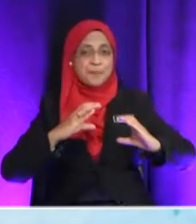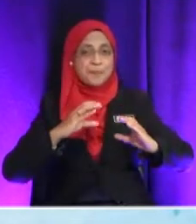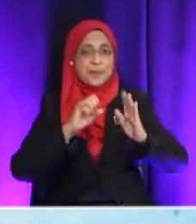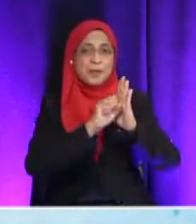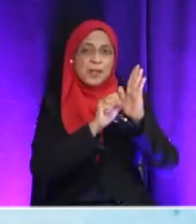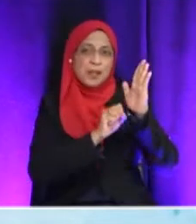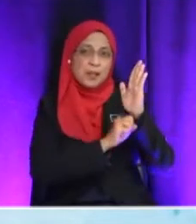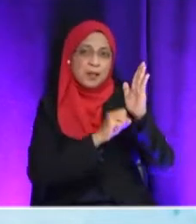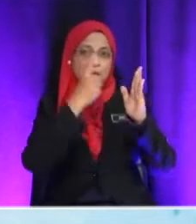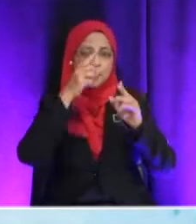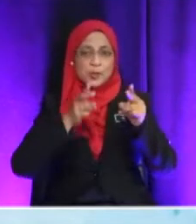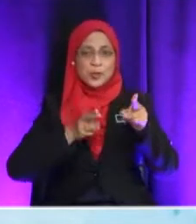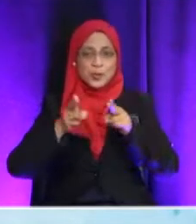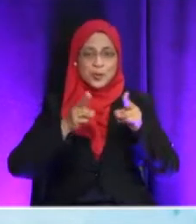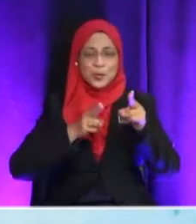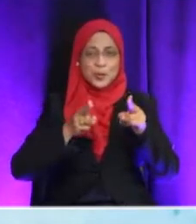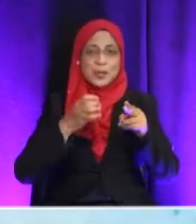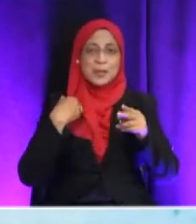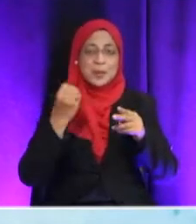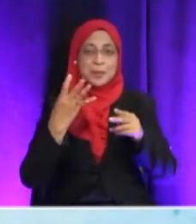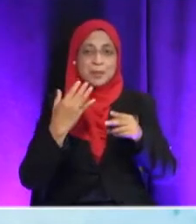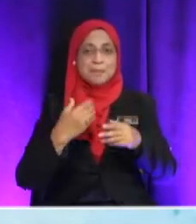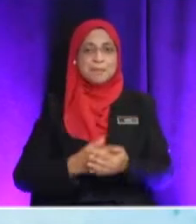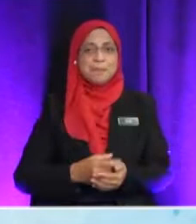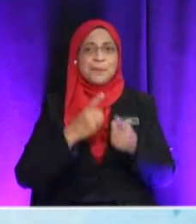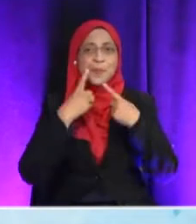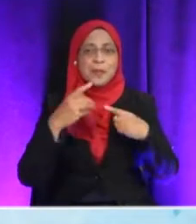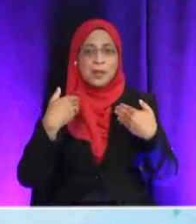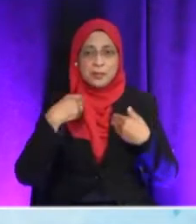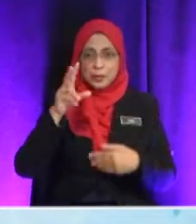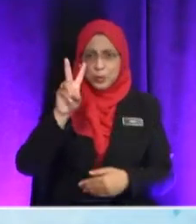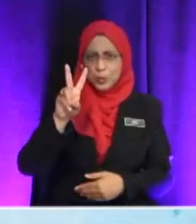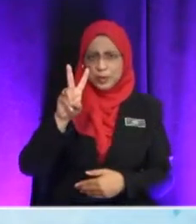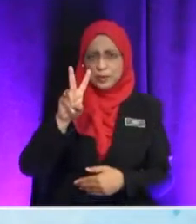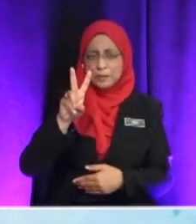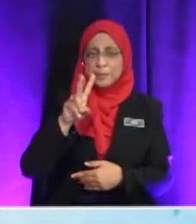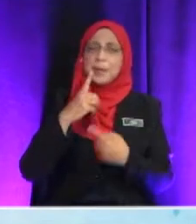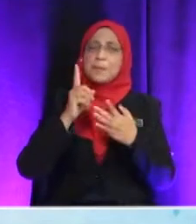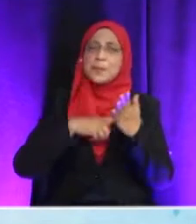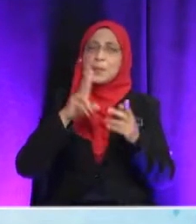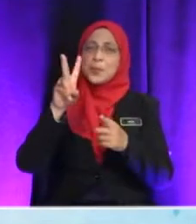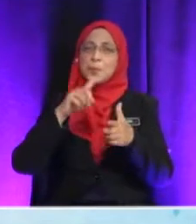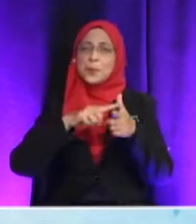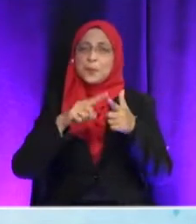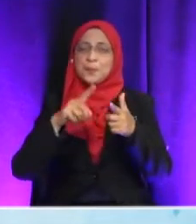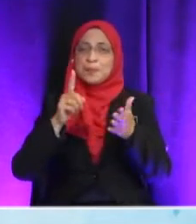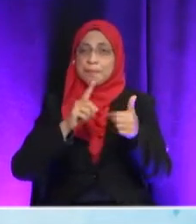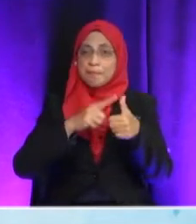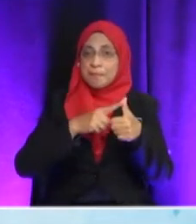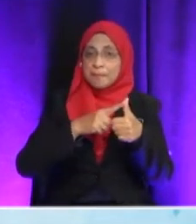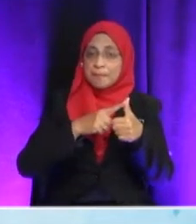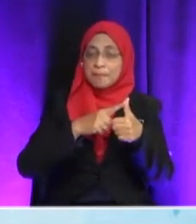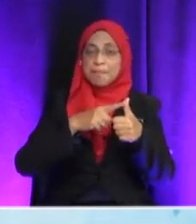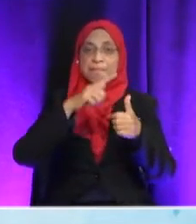B ada dua oke api dia Hai ablinc